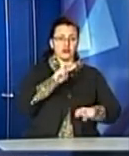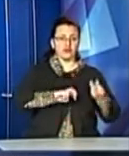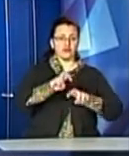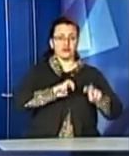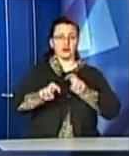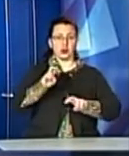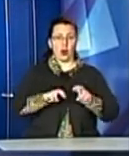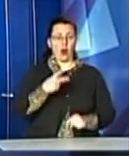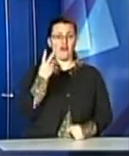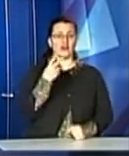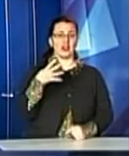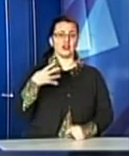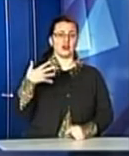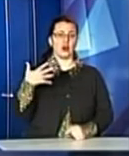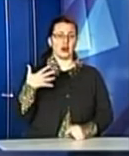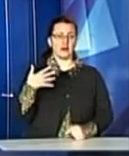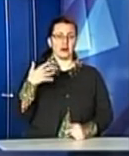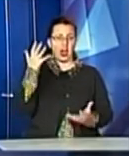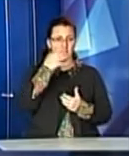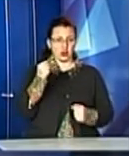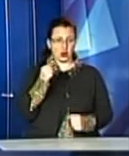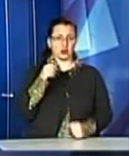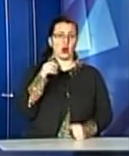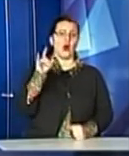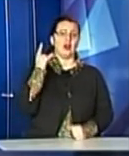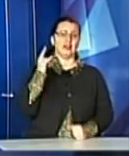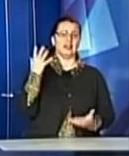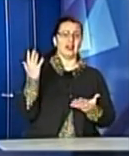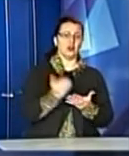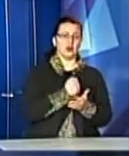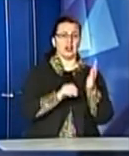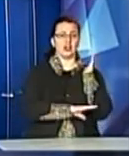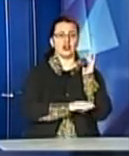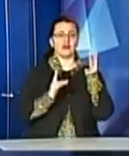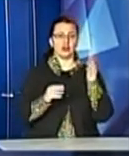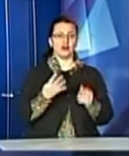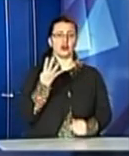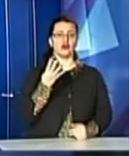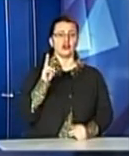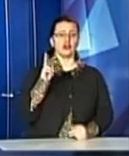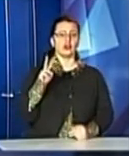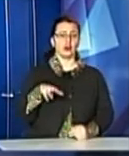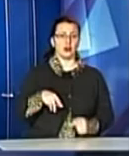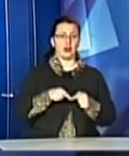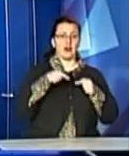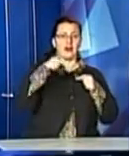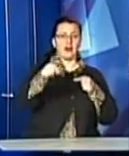В 2:45 неповнолітнього знайшли серед лісу 4 кілометри від дому.